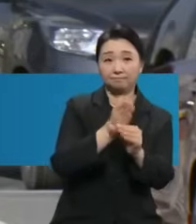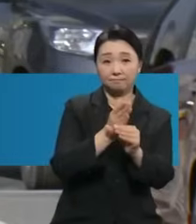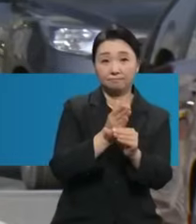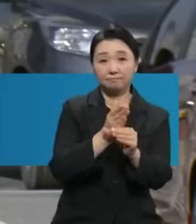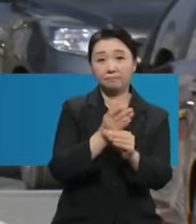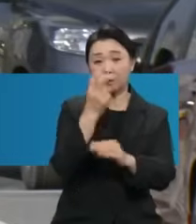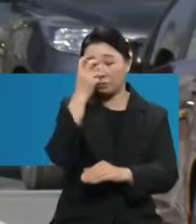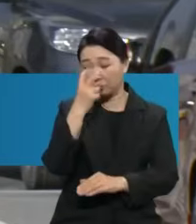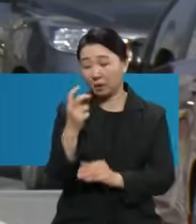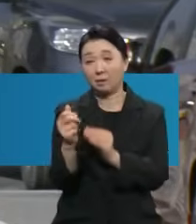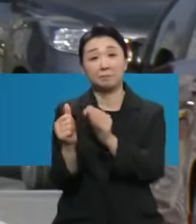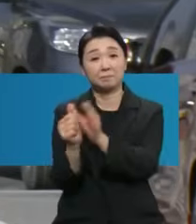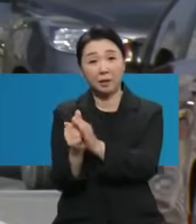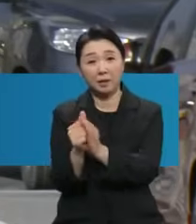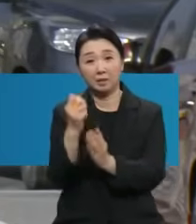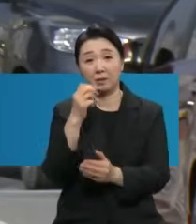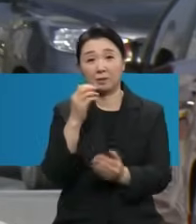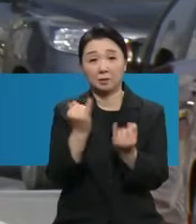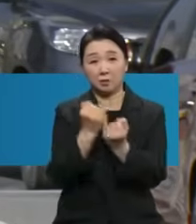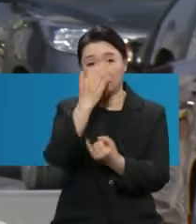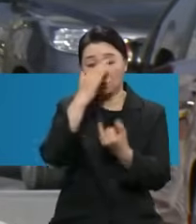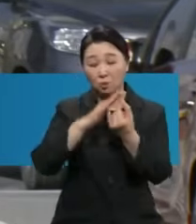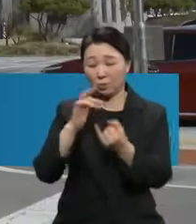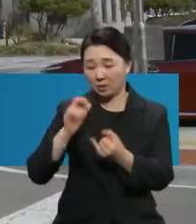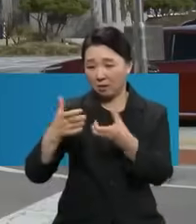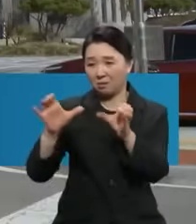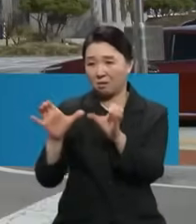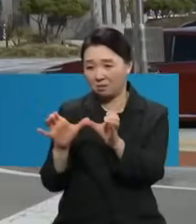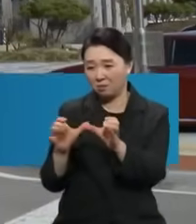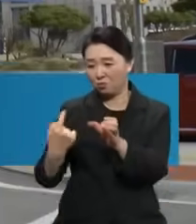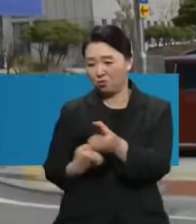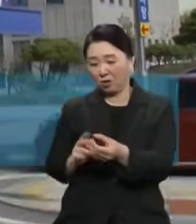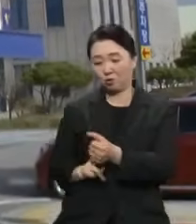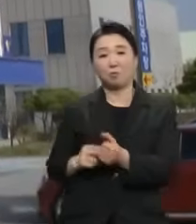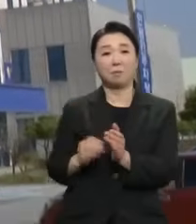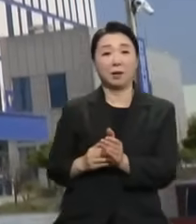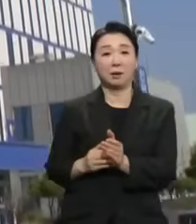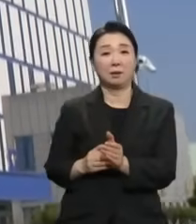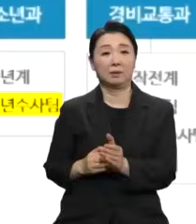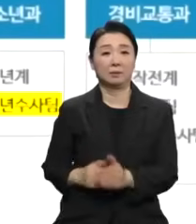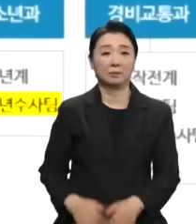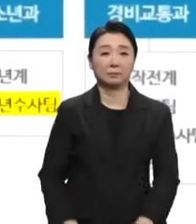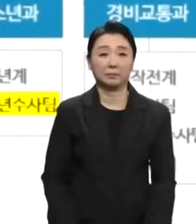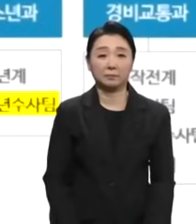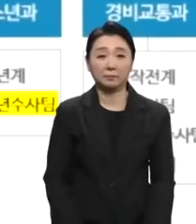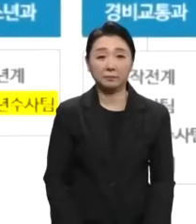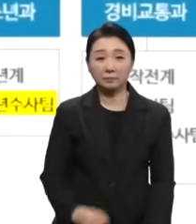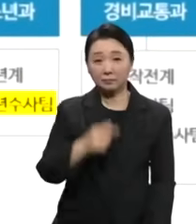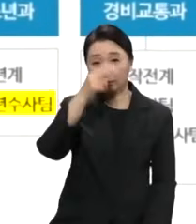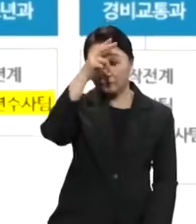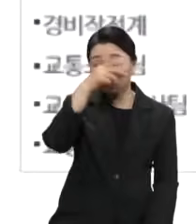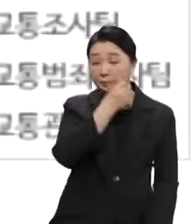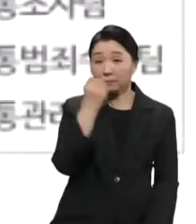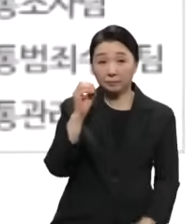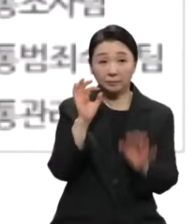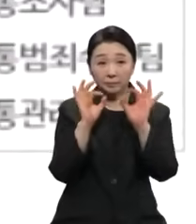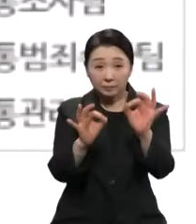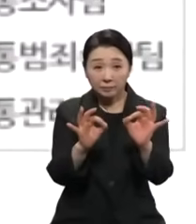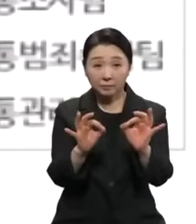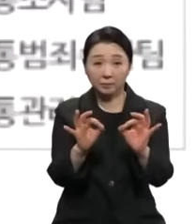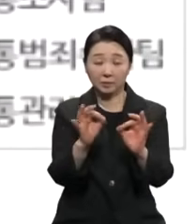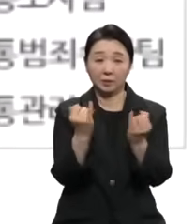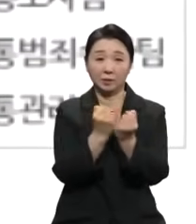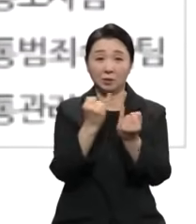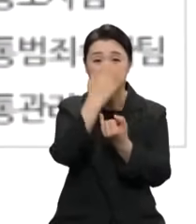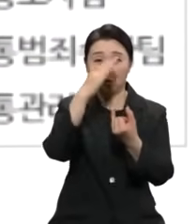그러면서 수사를 맡은 여성 청소년 강력팀이 비겁하게 숨어 있다고 주장했습니다. 실제로 경찰서 홈페이지를 보면요.